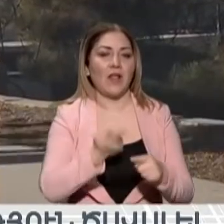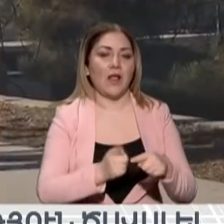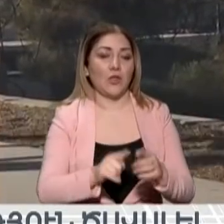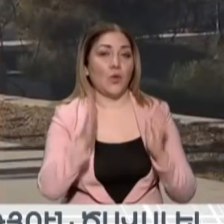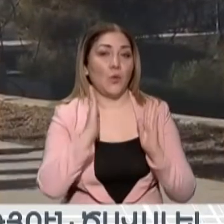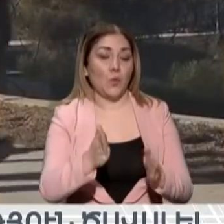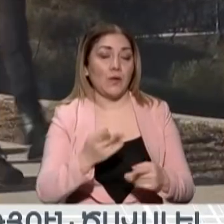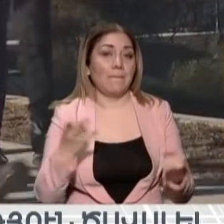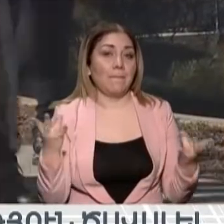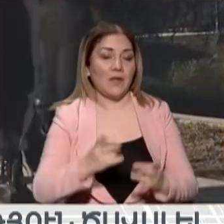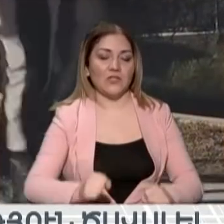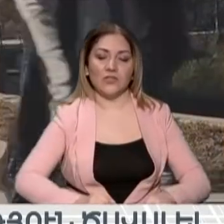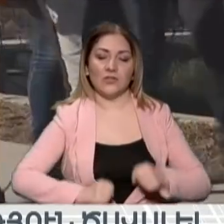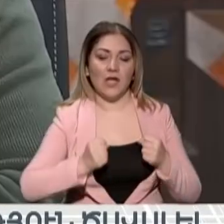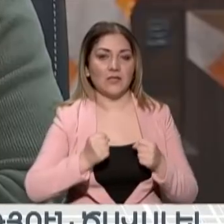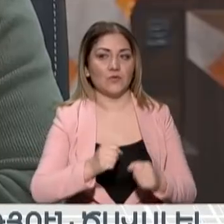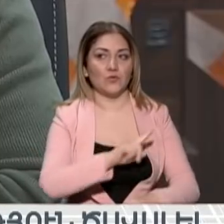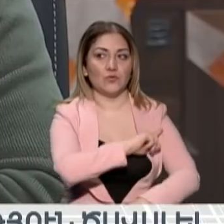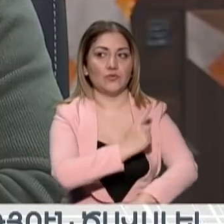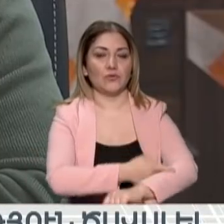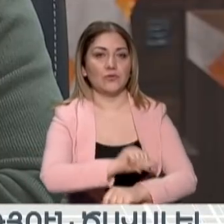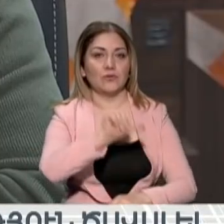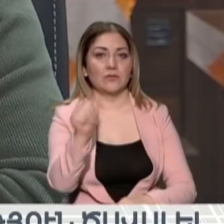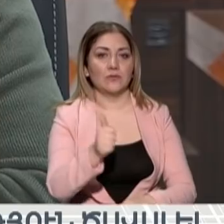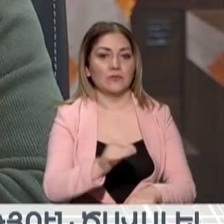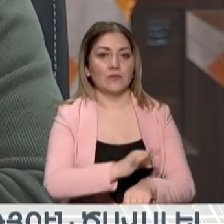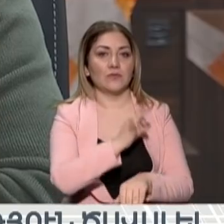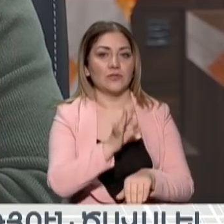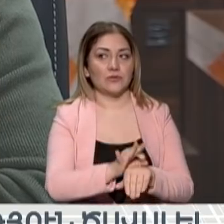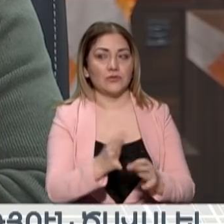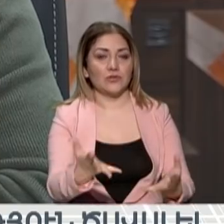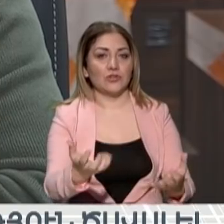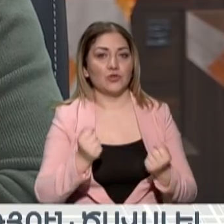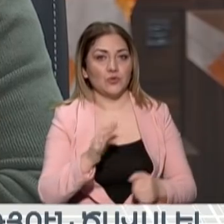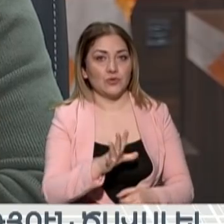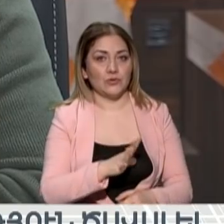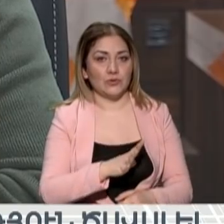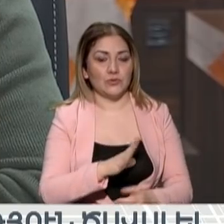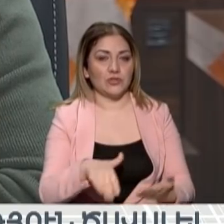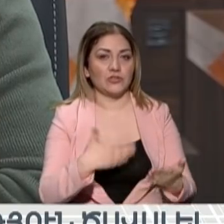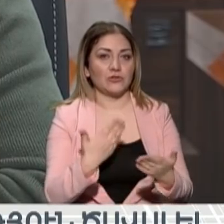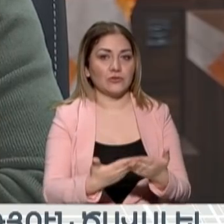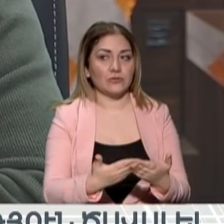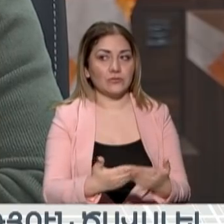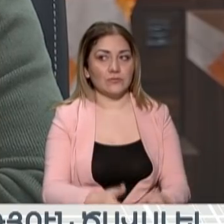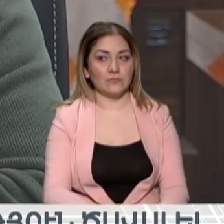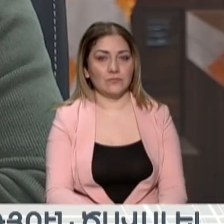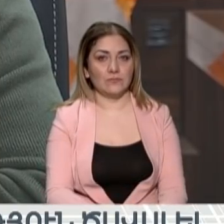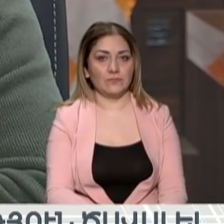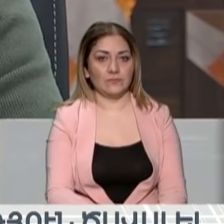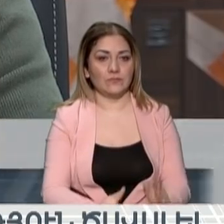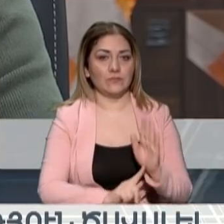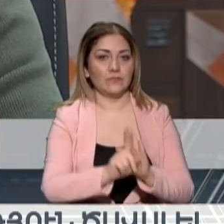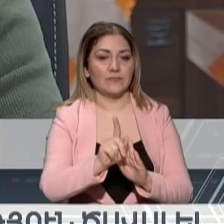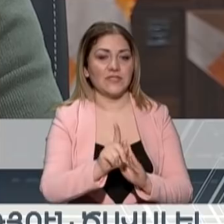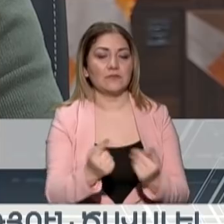անվտանգության պետք է գործադրել բոլոր ջանքերը»։ Ամենապատասխանատվությամբ ընդունեցի այդ առաջարկությունը եւ ստանձնեցի